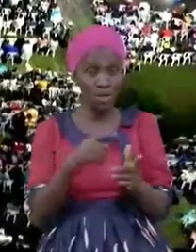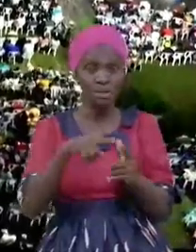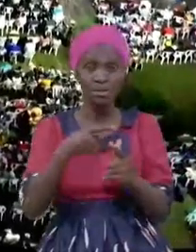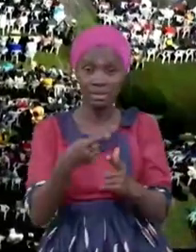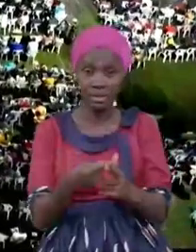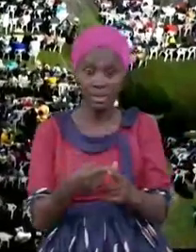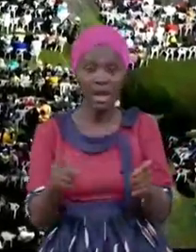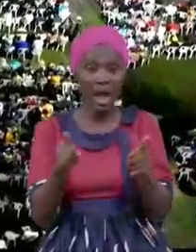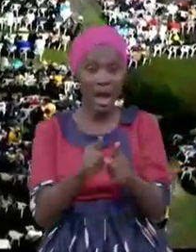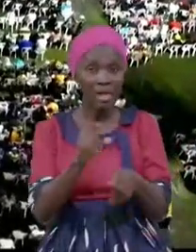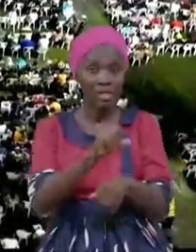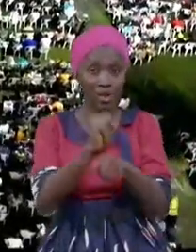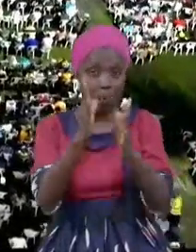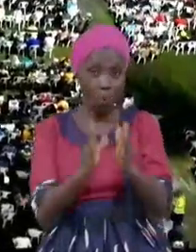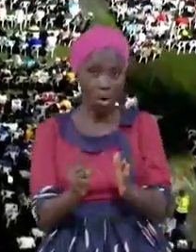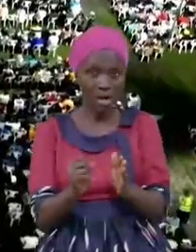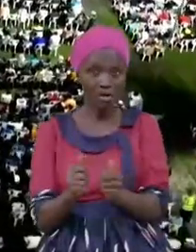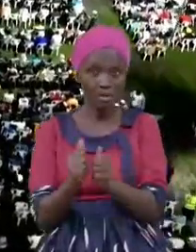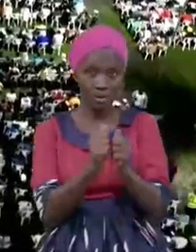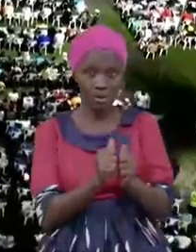Puisque nous travaillons avec Dieu,